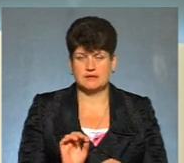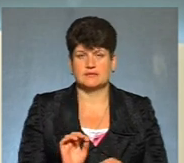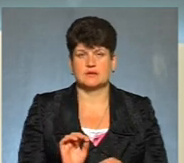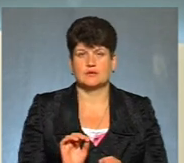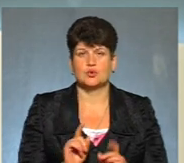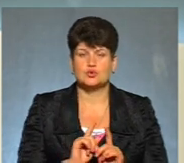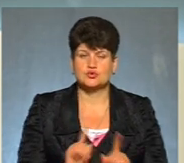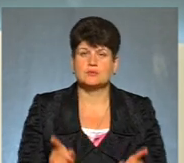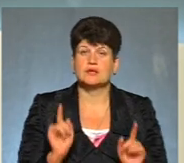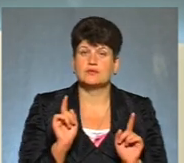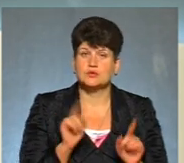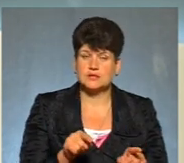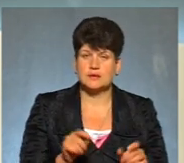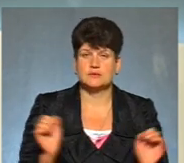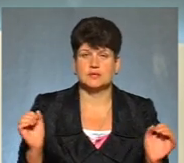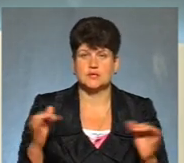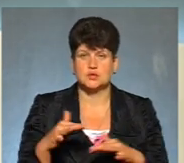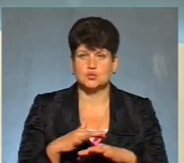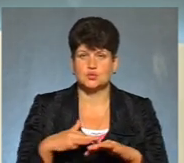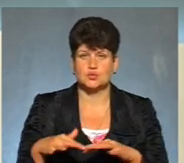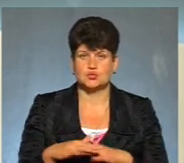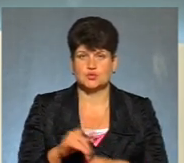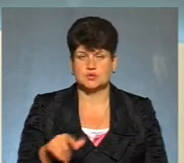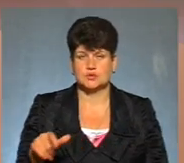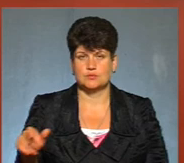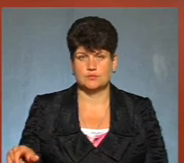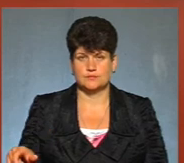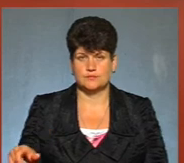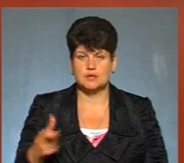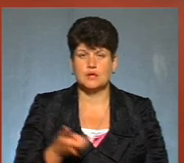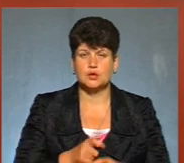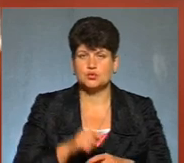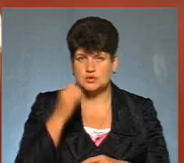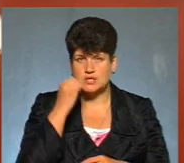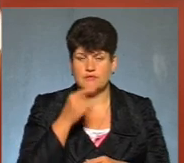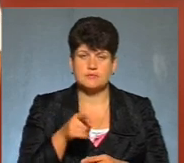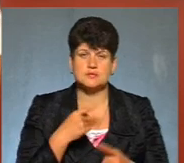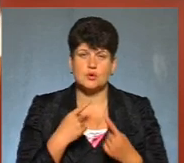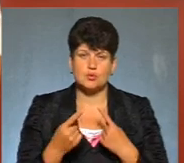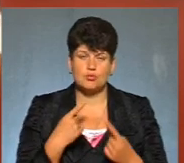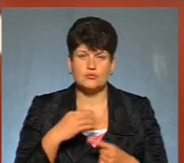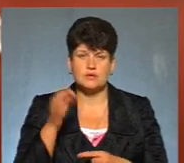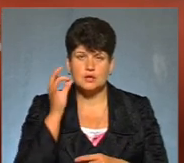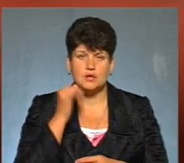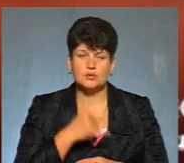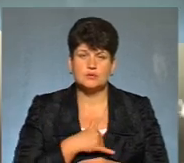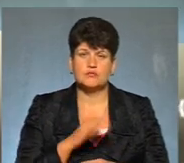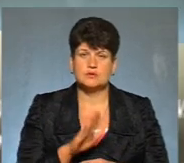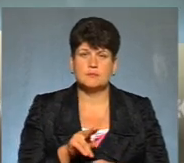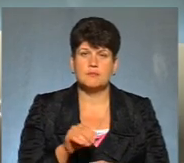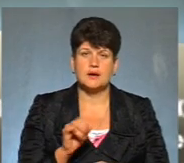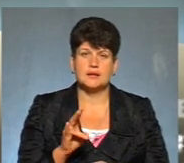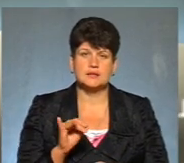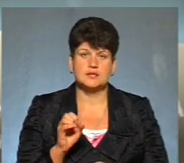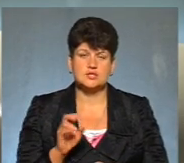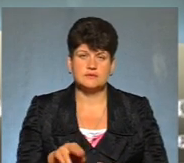особливо там, де скупчується багато людей. Дуже вам дякую за цю розмову. Нагадаю, у нас в гостях був Володимир Паничев,